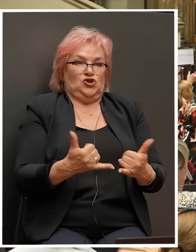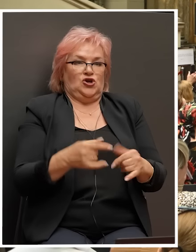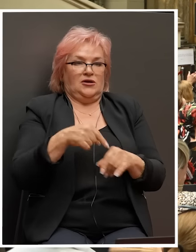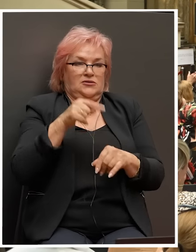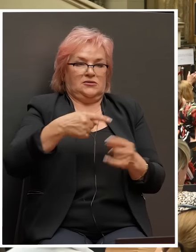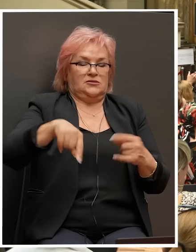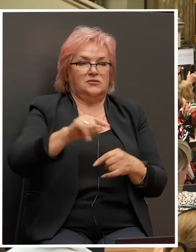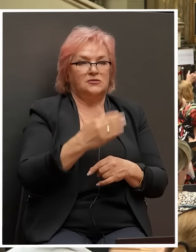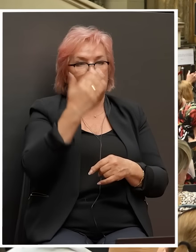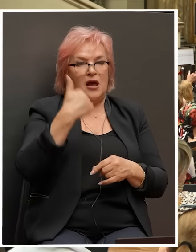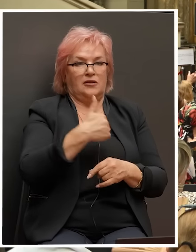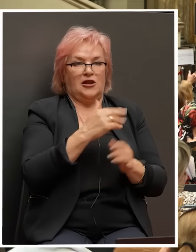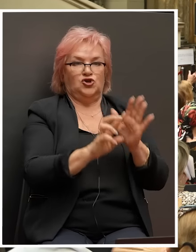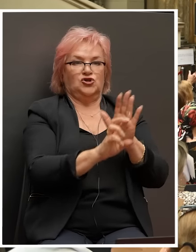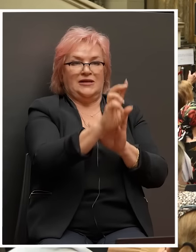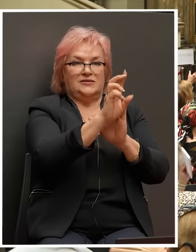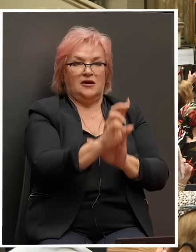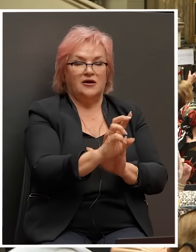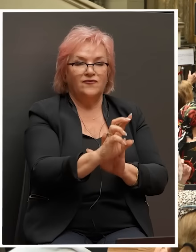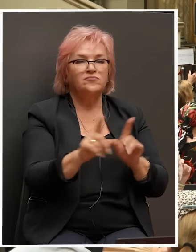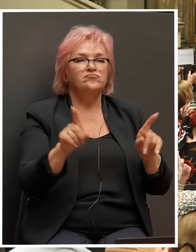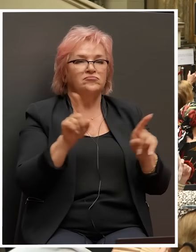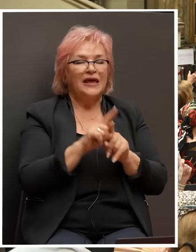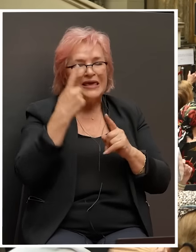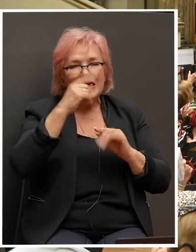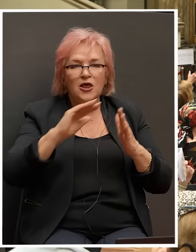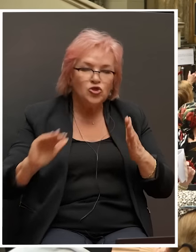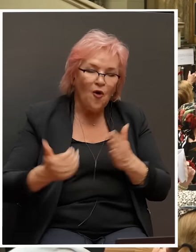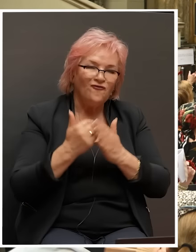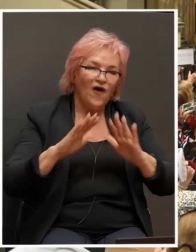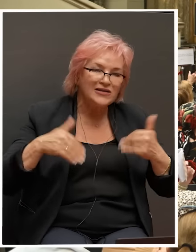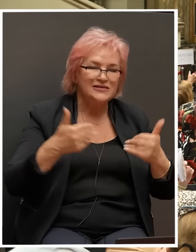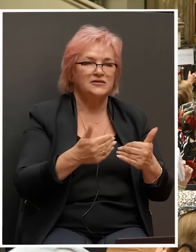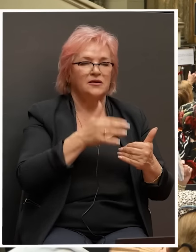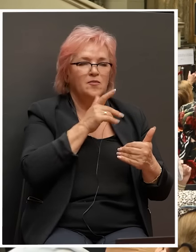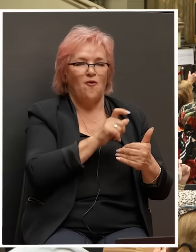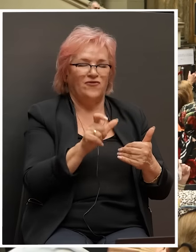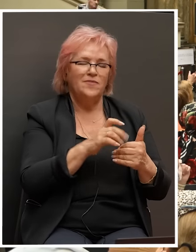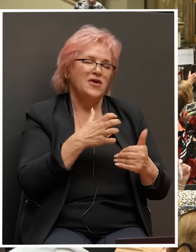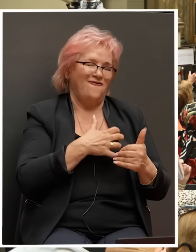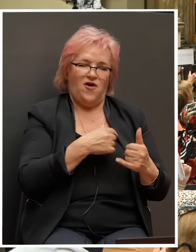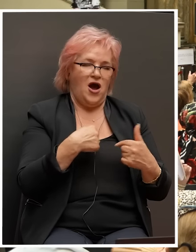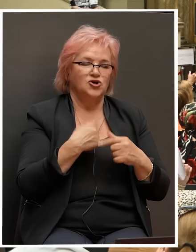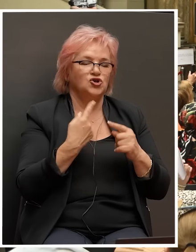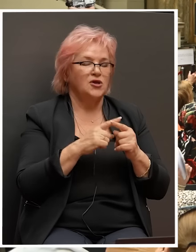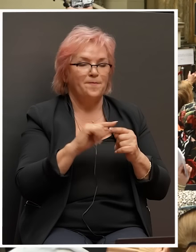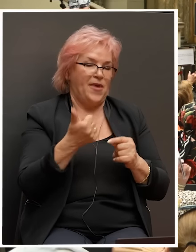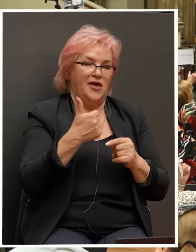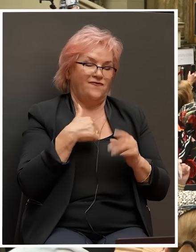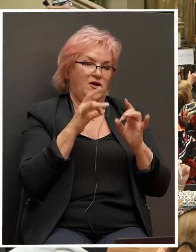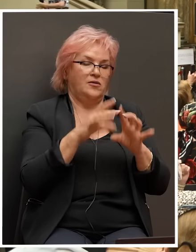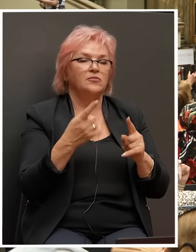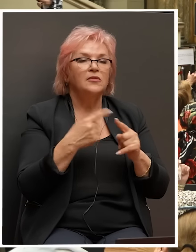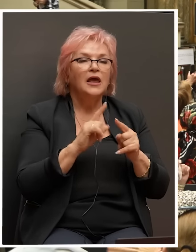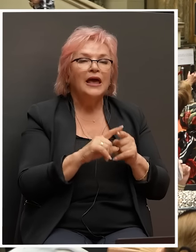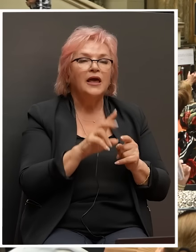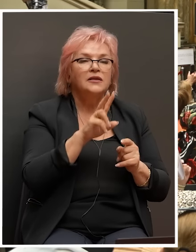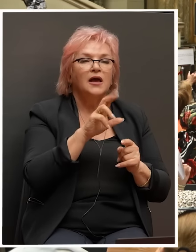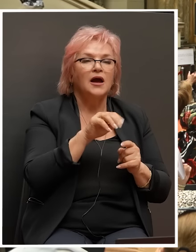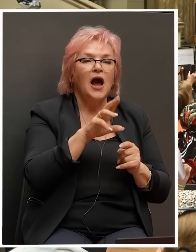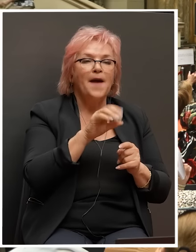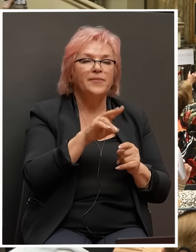испытывает Римско-католическая церковь. Одной из таких новаций, не первой по времени, но важной для нас, первой в нашем рассказе, становится